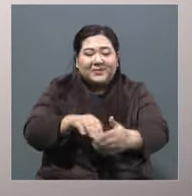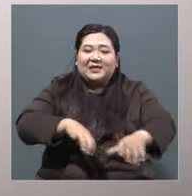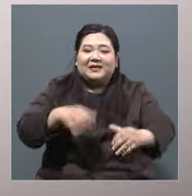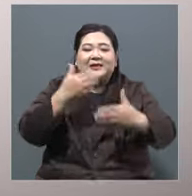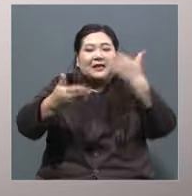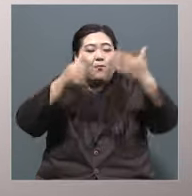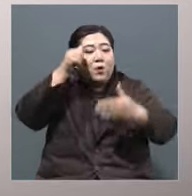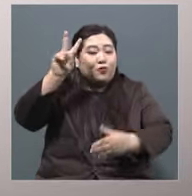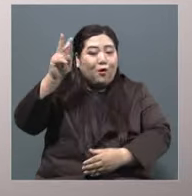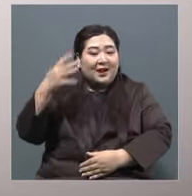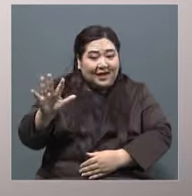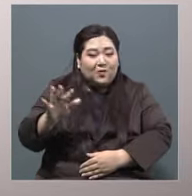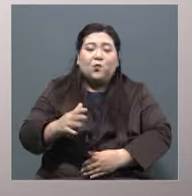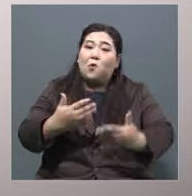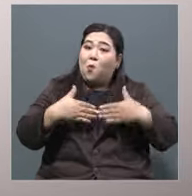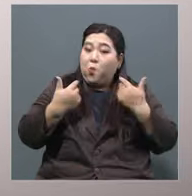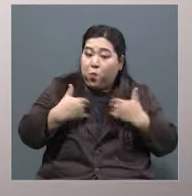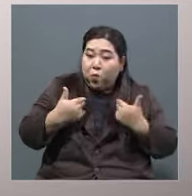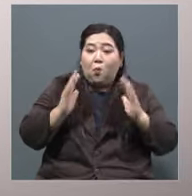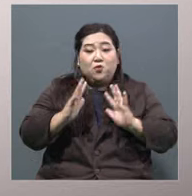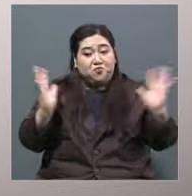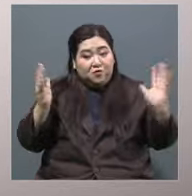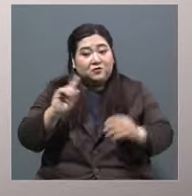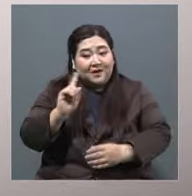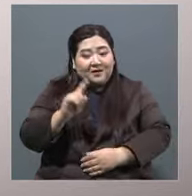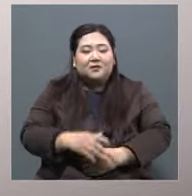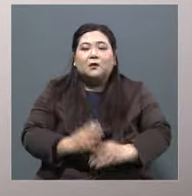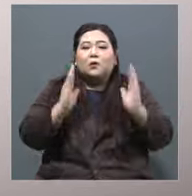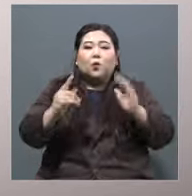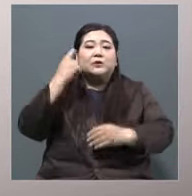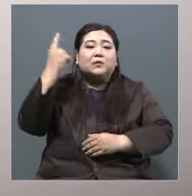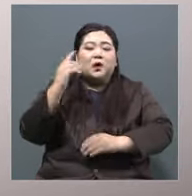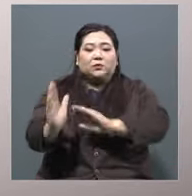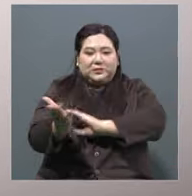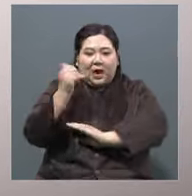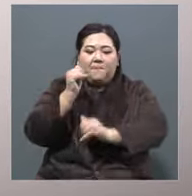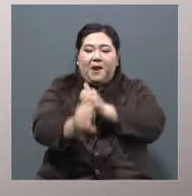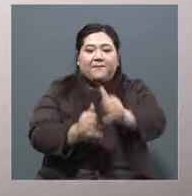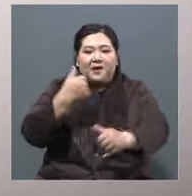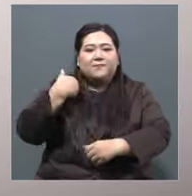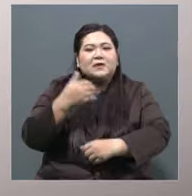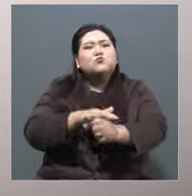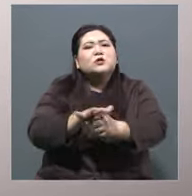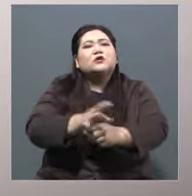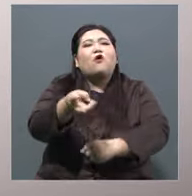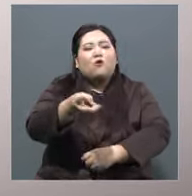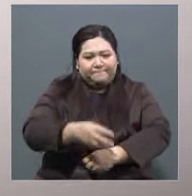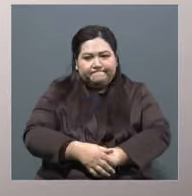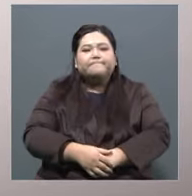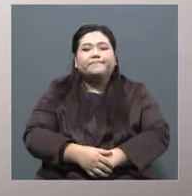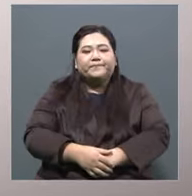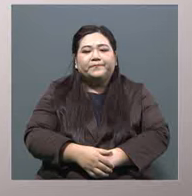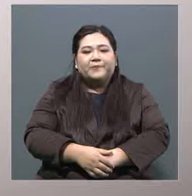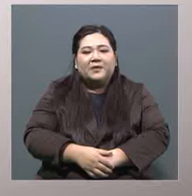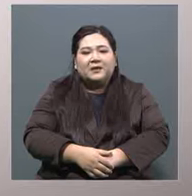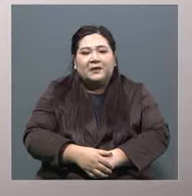เนี่ยมีความคึกคักยังไงบ้างแต่ว่าคือมีนักท่องเที่ยวเนี่ยเดินทางไปเมื่อช่วงเช้าเนี่ยยังไม่ค่อยหนาตามากเท่าไหร่นะคะก็มี